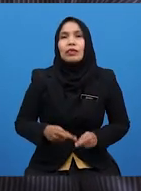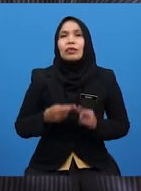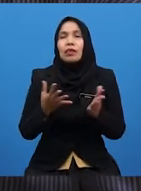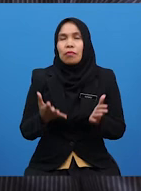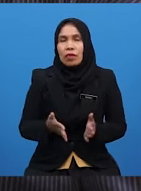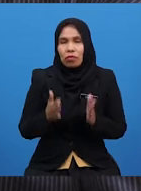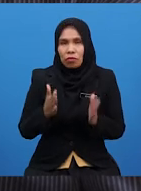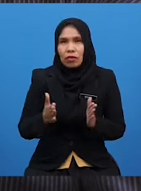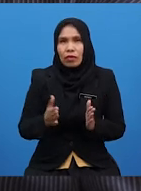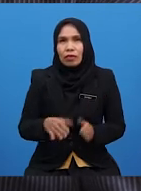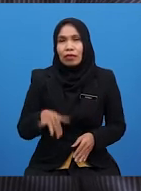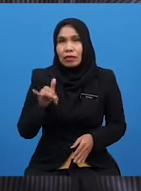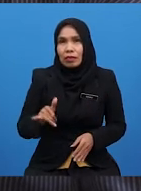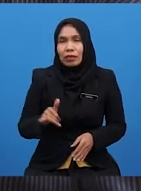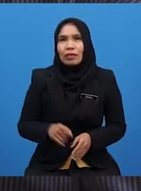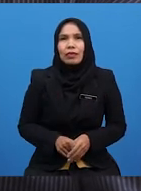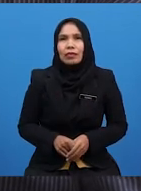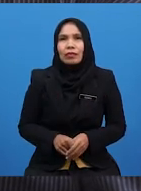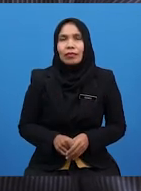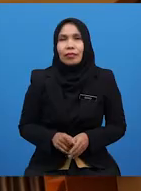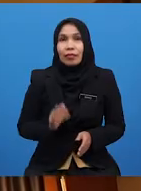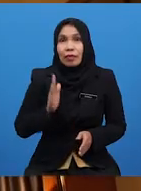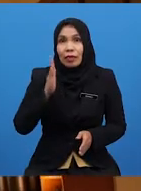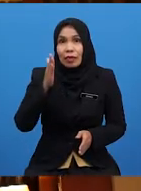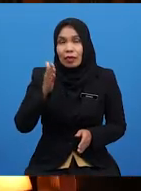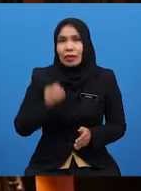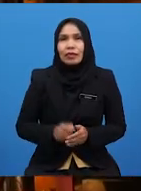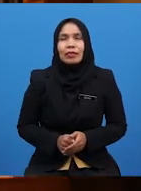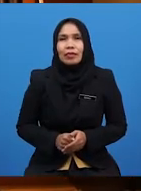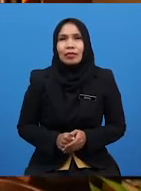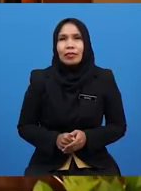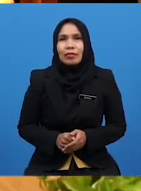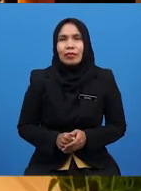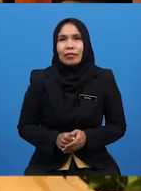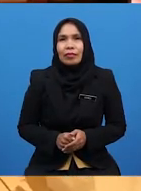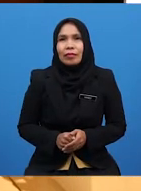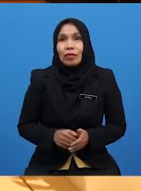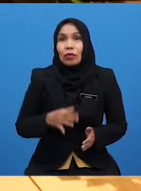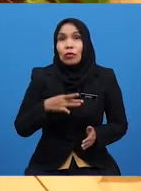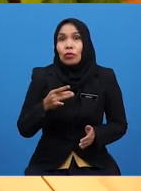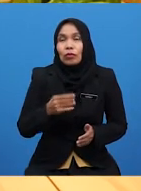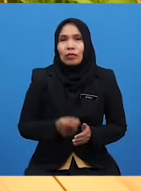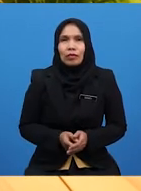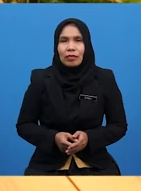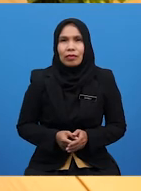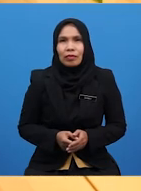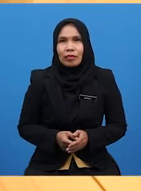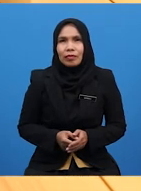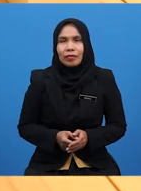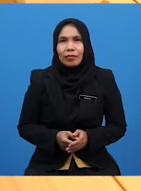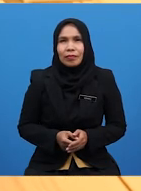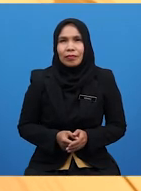dalam labet dan buka Ini kebanyakan orang yg